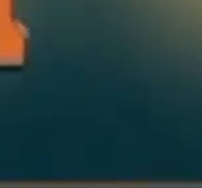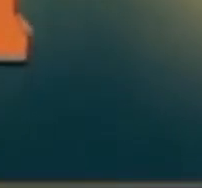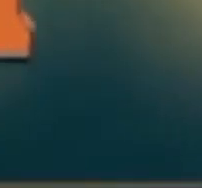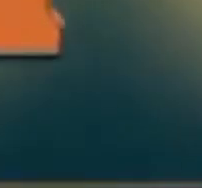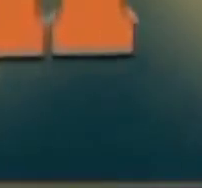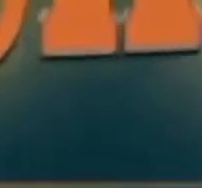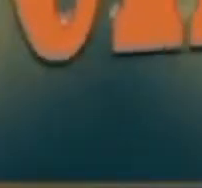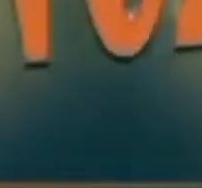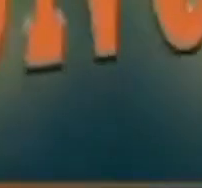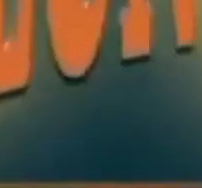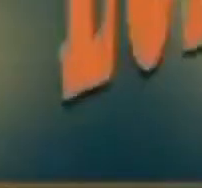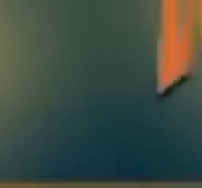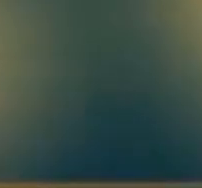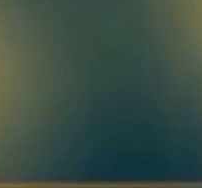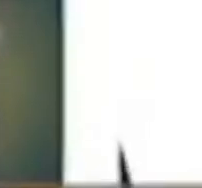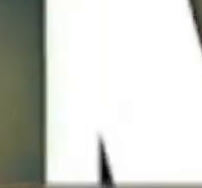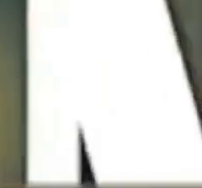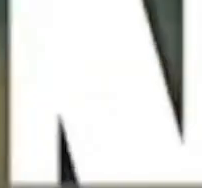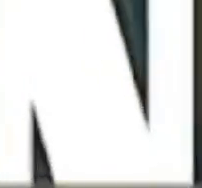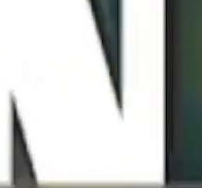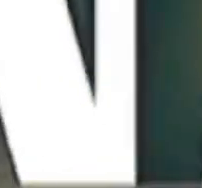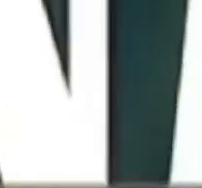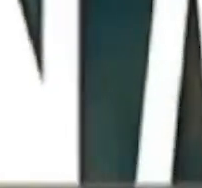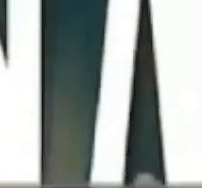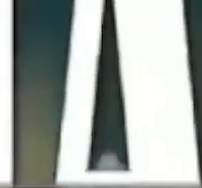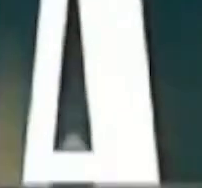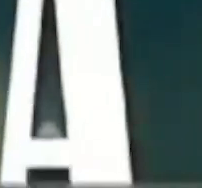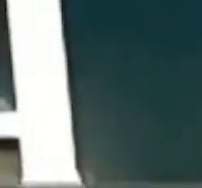the b lunch hed